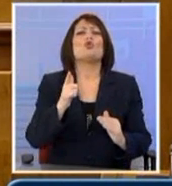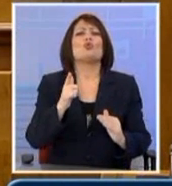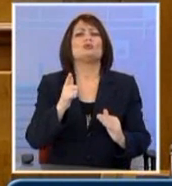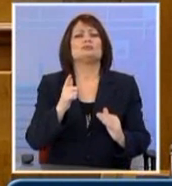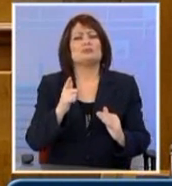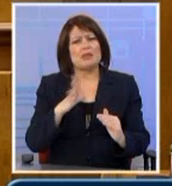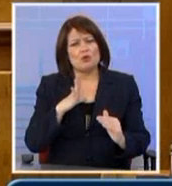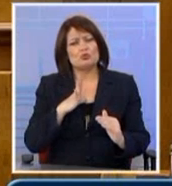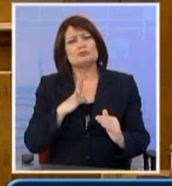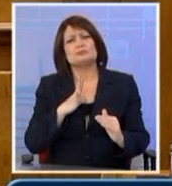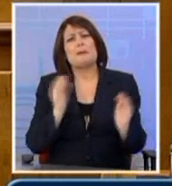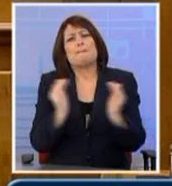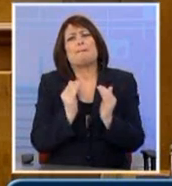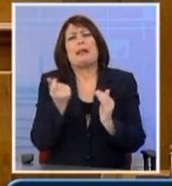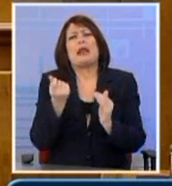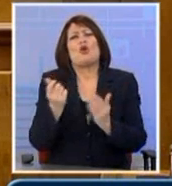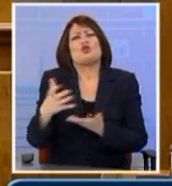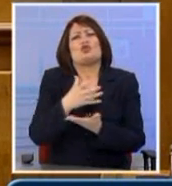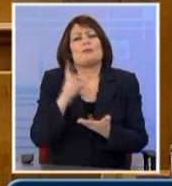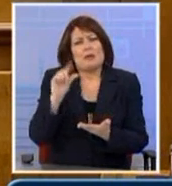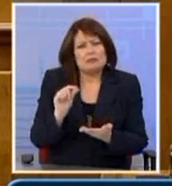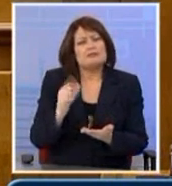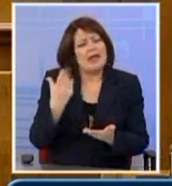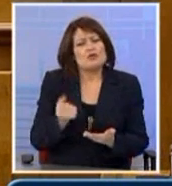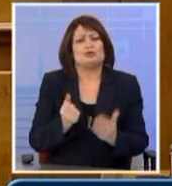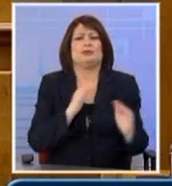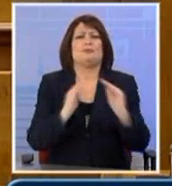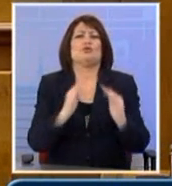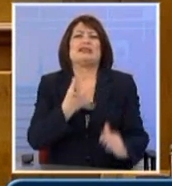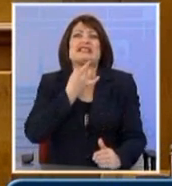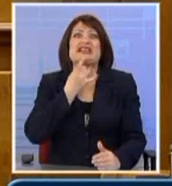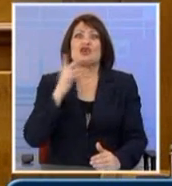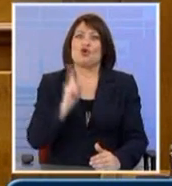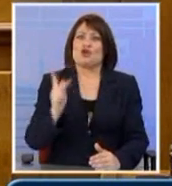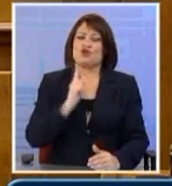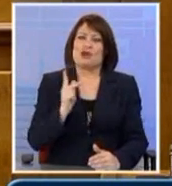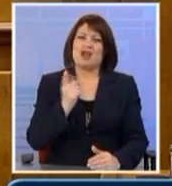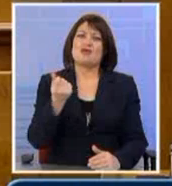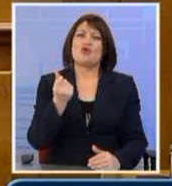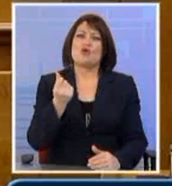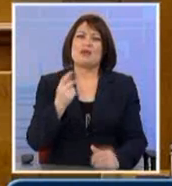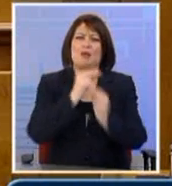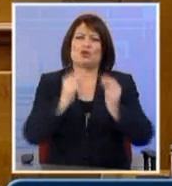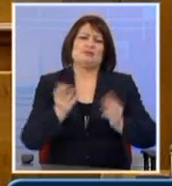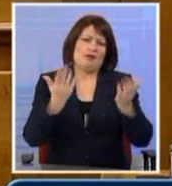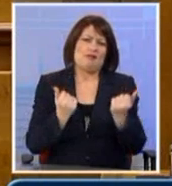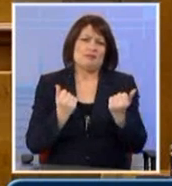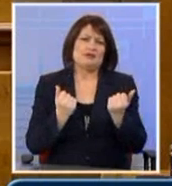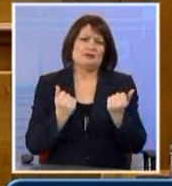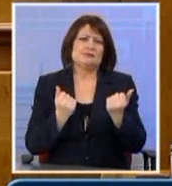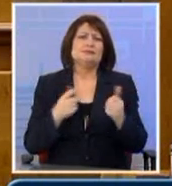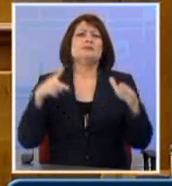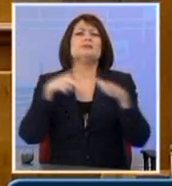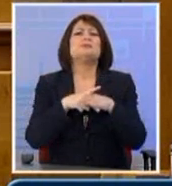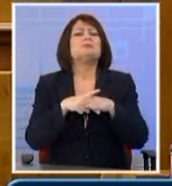νοικοκυριού. Γιατί αυτό είναι κοινωνικά ανάλγητο, οικονομικά αναποτελεσματικό και